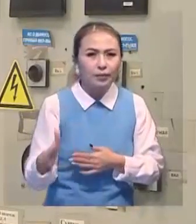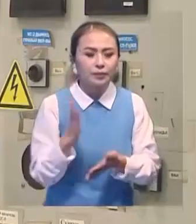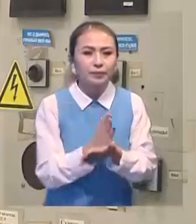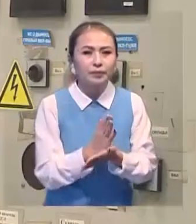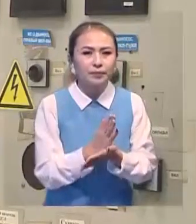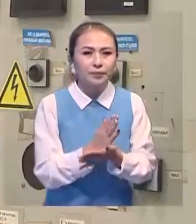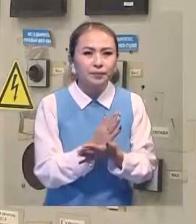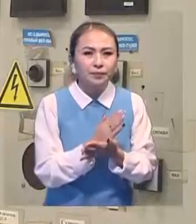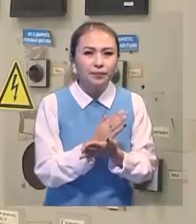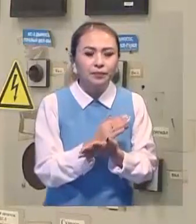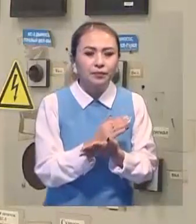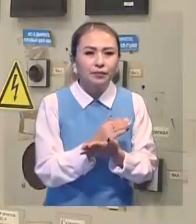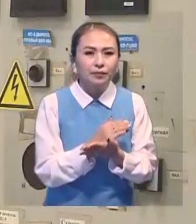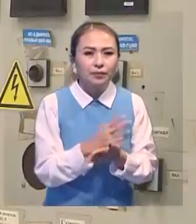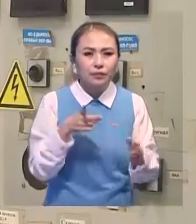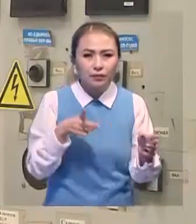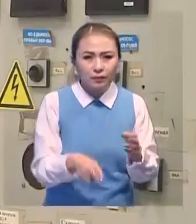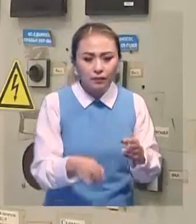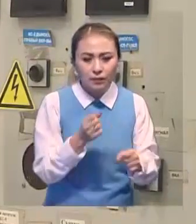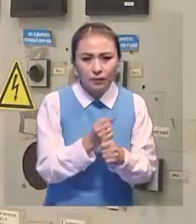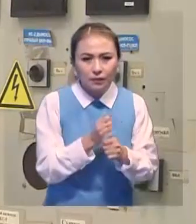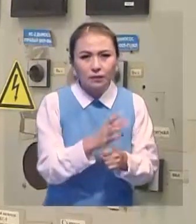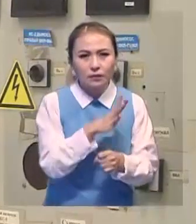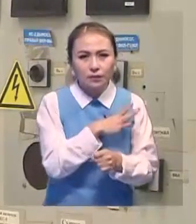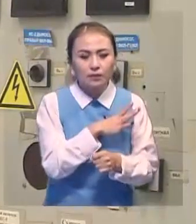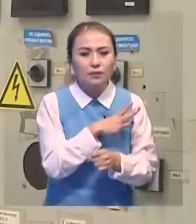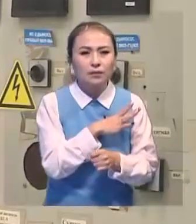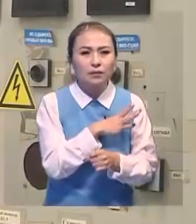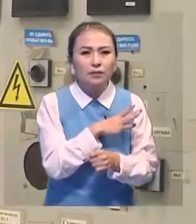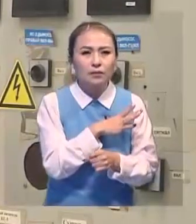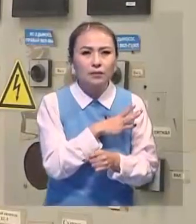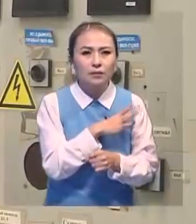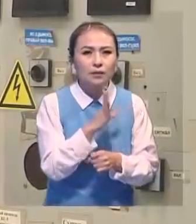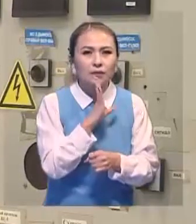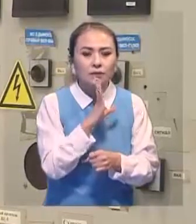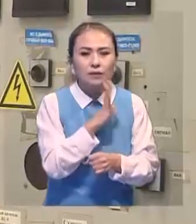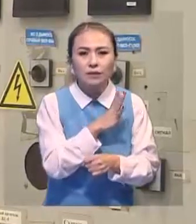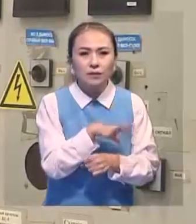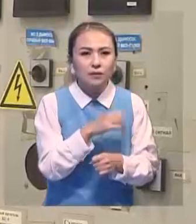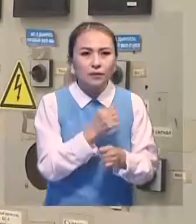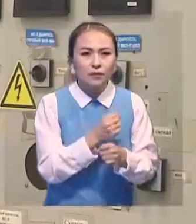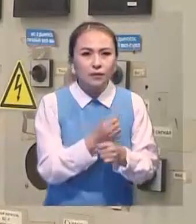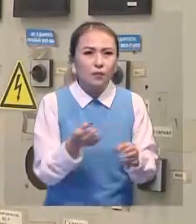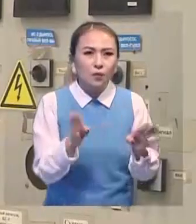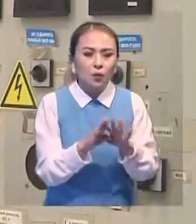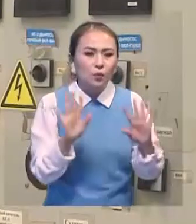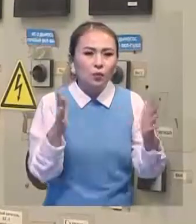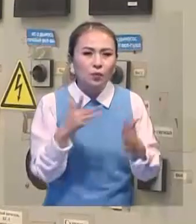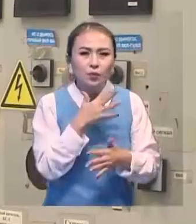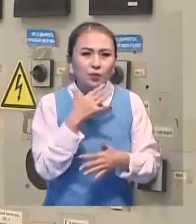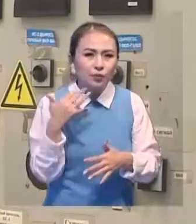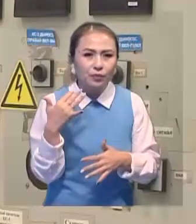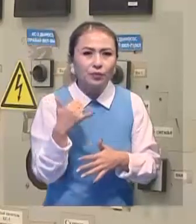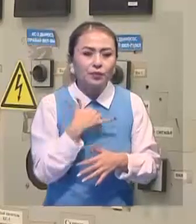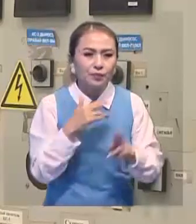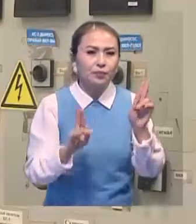жасайдым. Тұсаукесе жасағам, екі ұлға, қызға жасаған жоқпын. Сондайлар көп бізде.